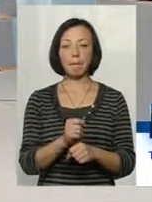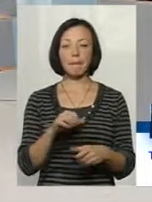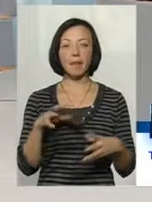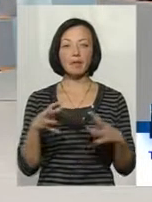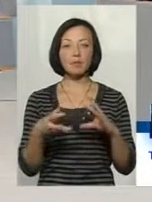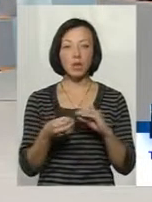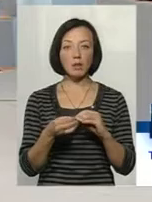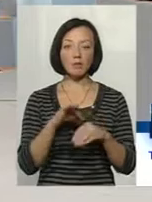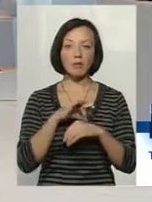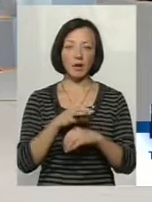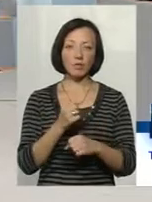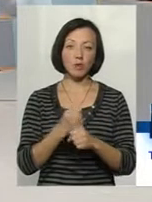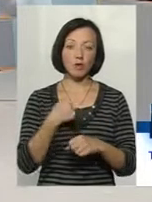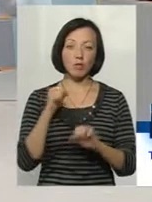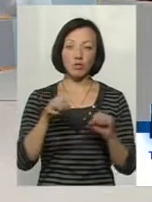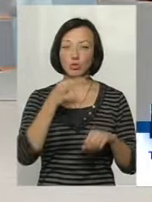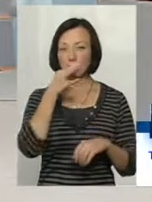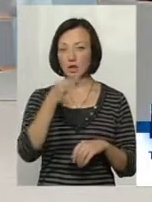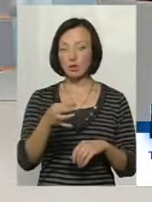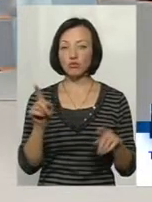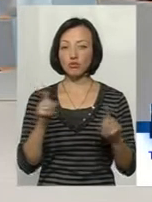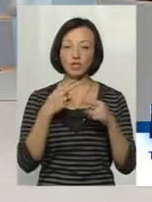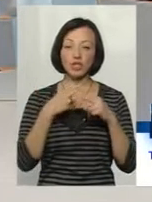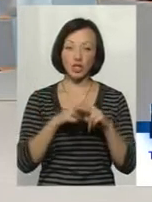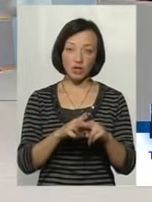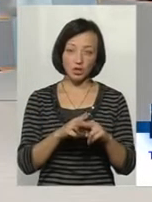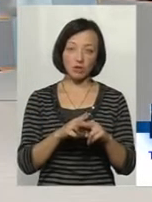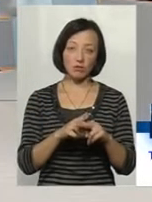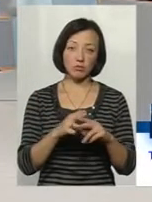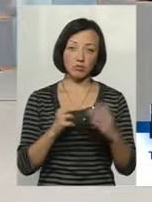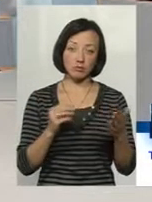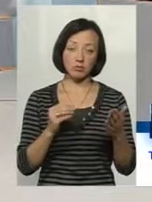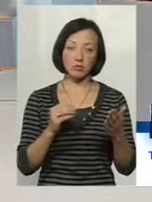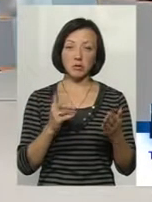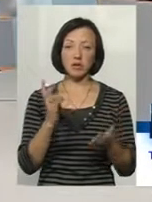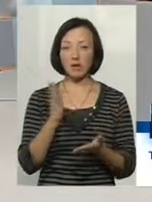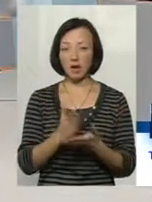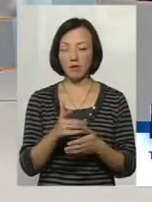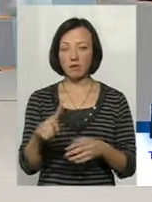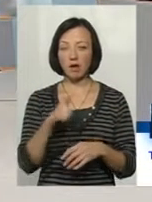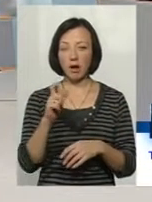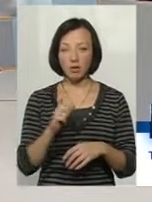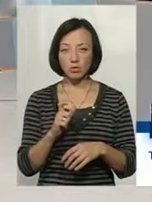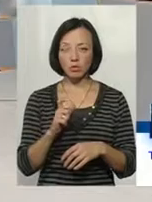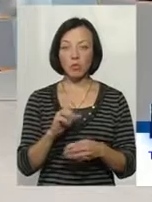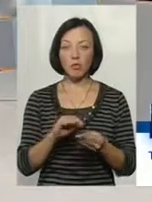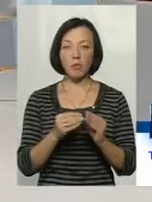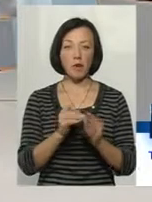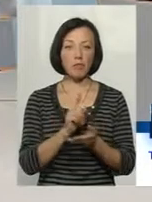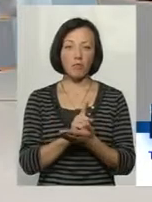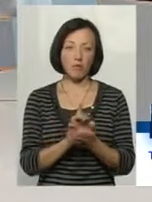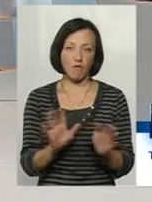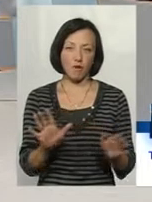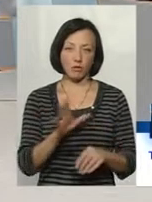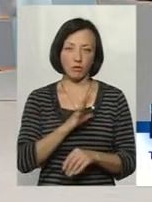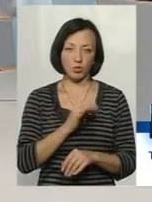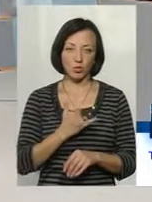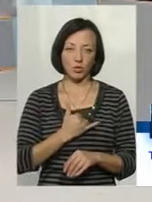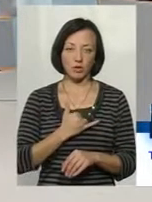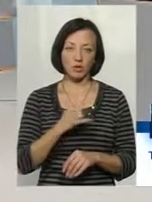результатами проведеної роботи, я можу сказати, що з технічної сторони, за наявності газу, проблем не повинно бути в